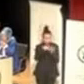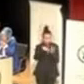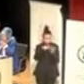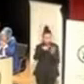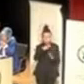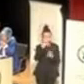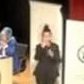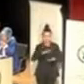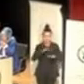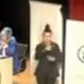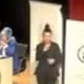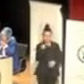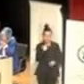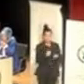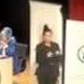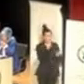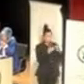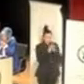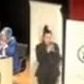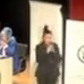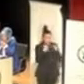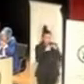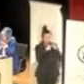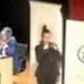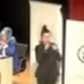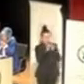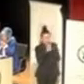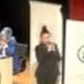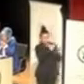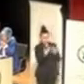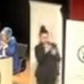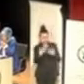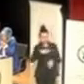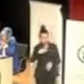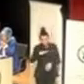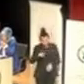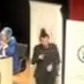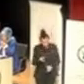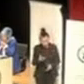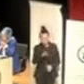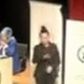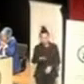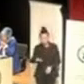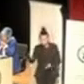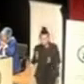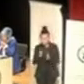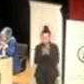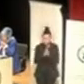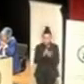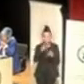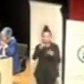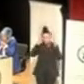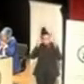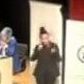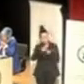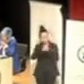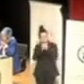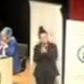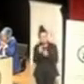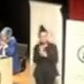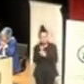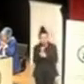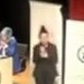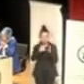eserler oldukça karşılayacak niteliktedir. Edebiyat, kültür, sanat, çocuk edebiyatının klasikleri, tarih ve